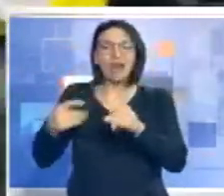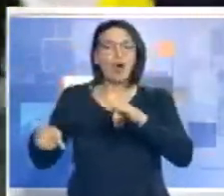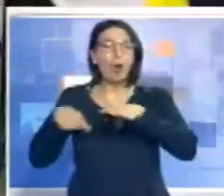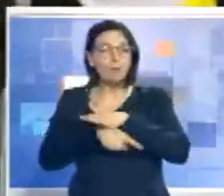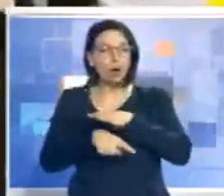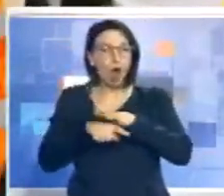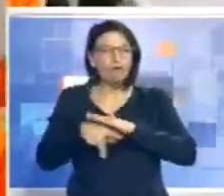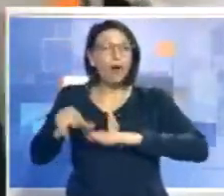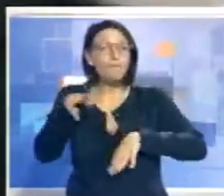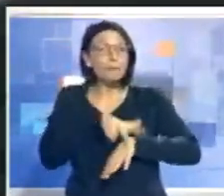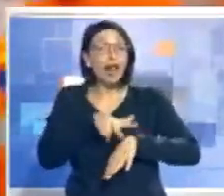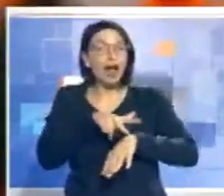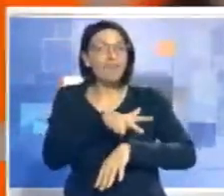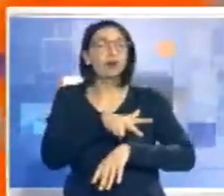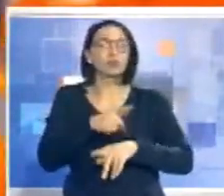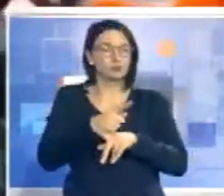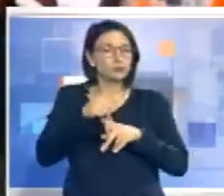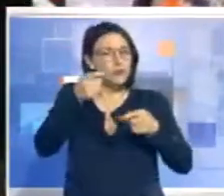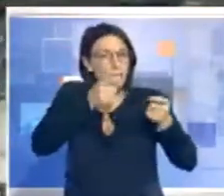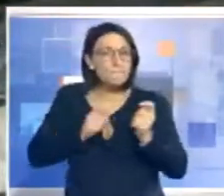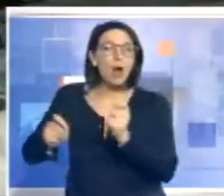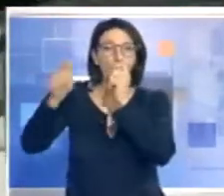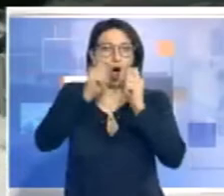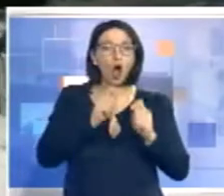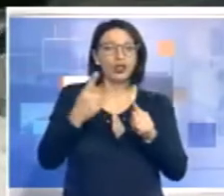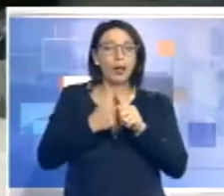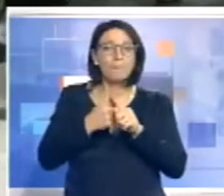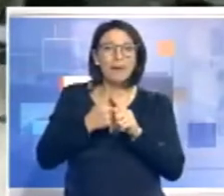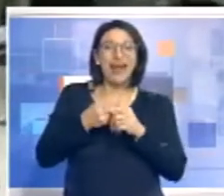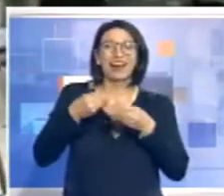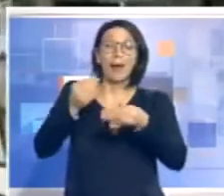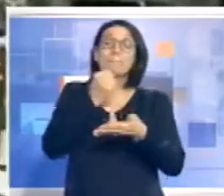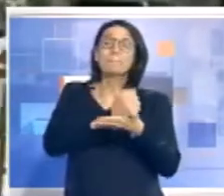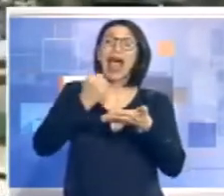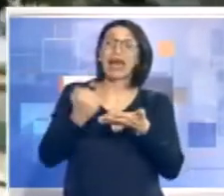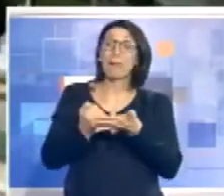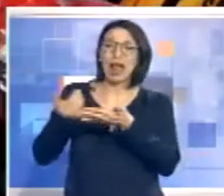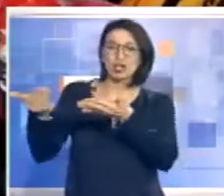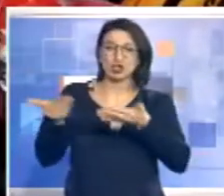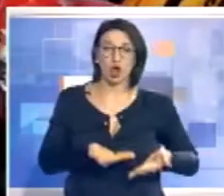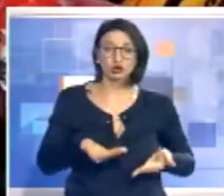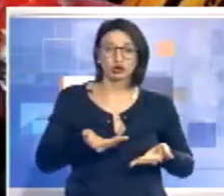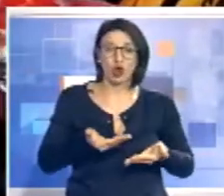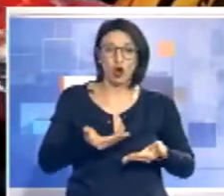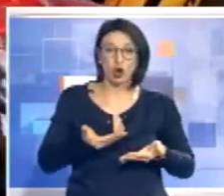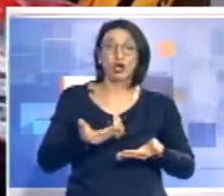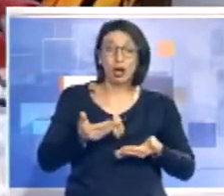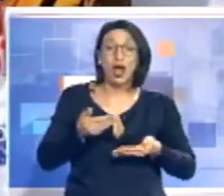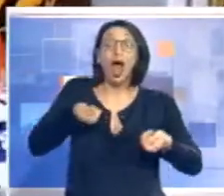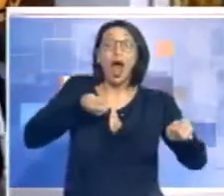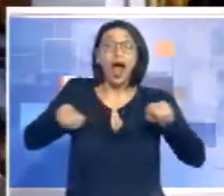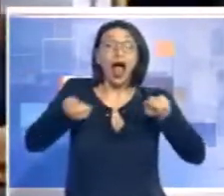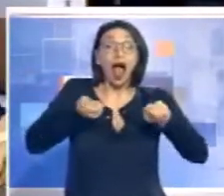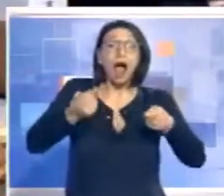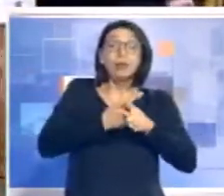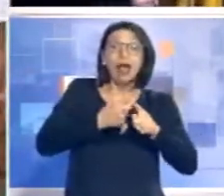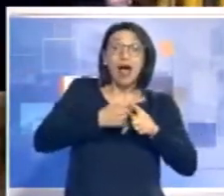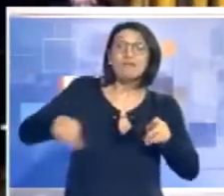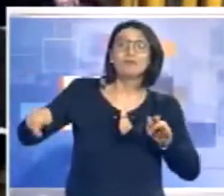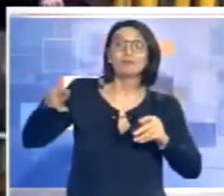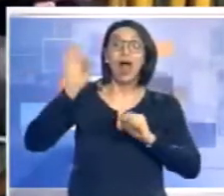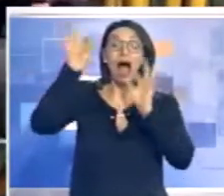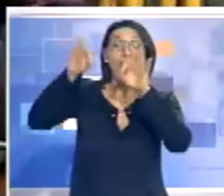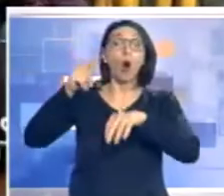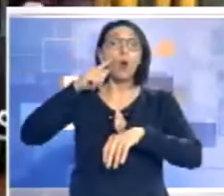quale le prefetture stanno monitorando anche ai fini del rilascio dei permessi di soggiorno. Due tir stanno per partire alla volta dell'Ucraina,